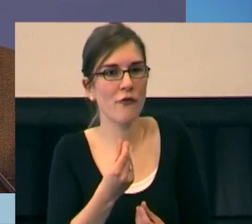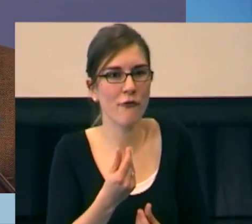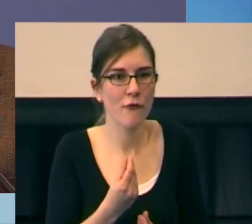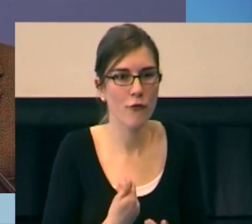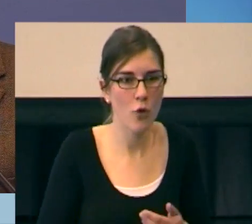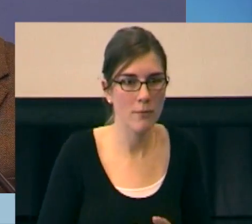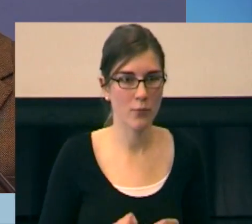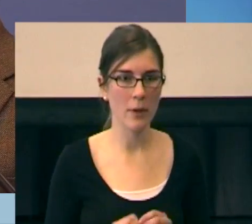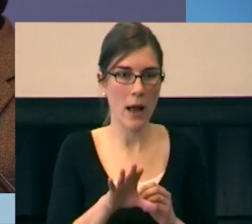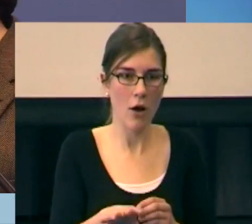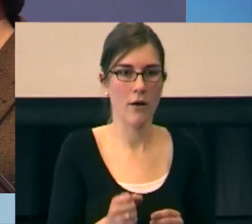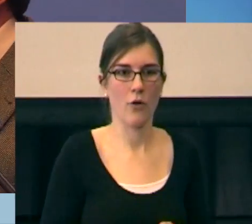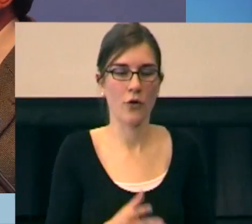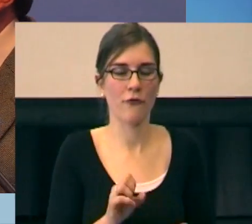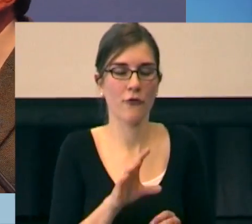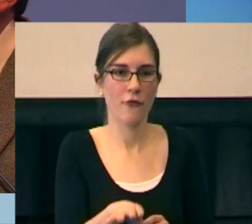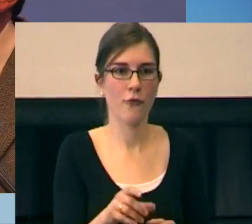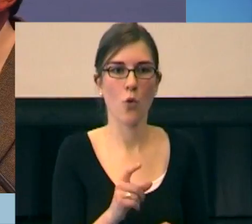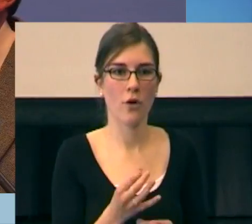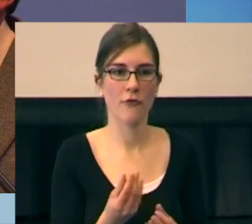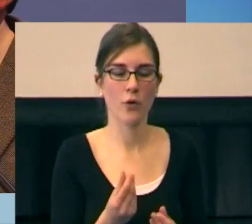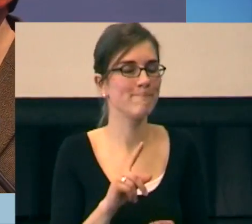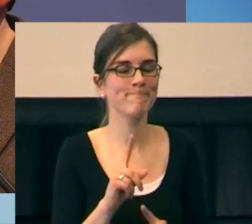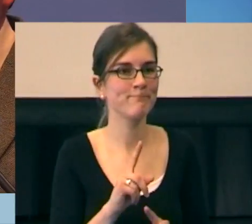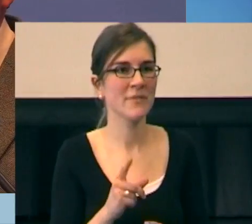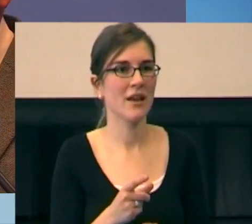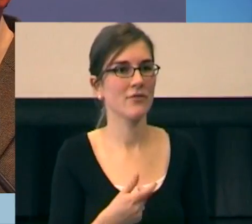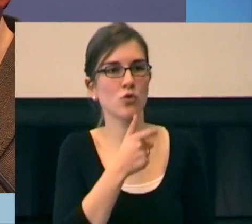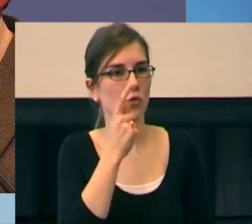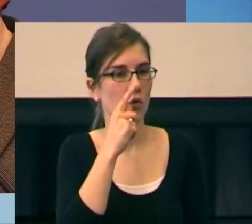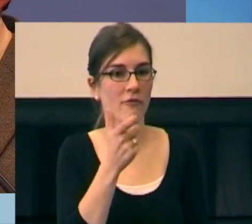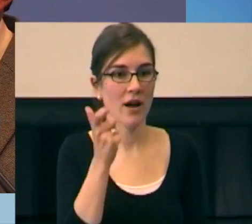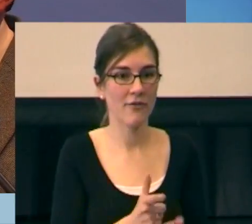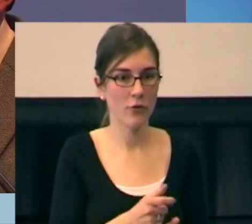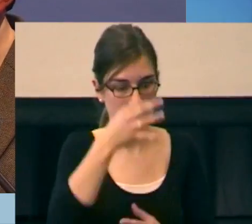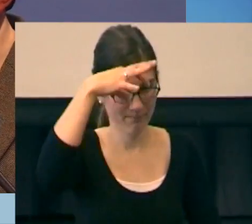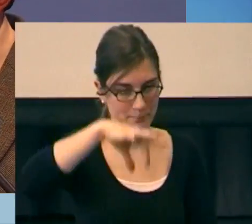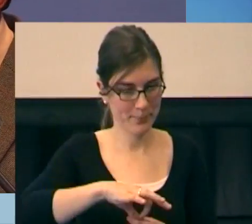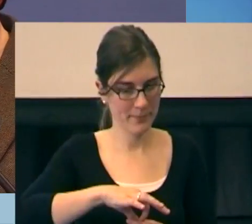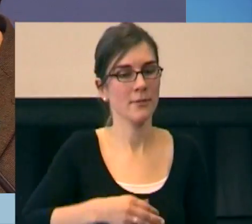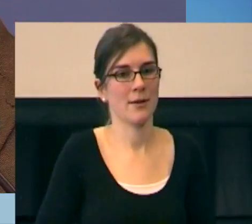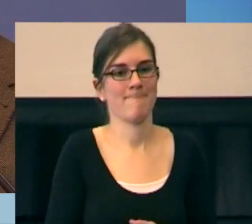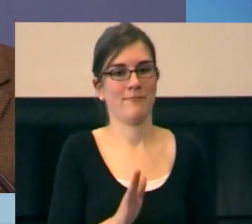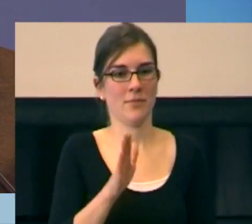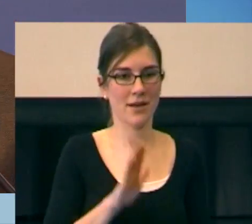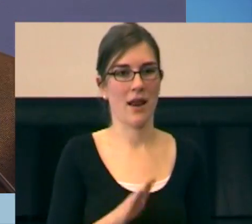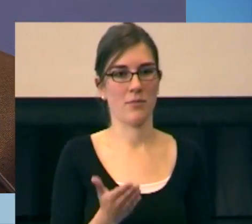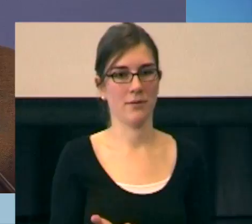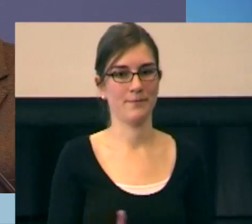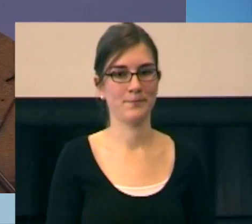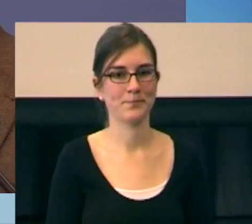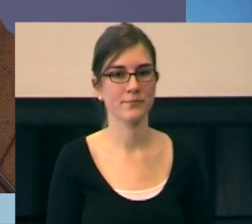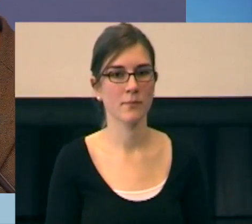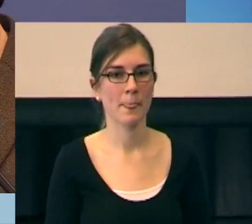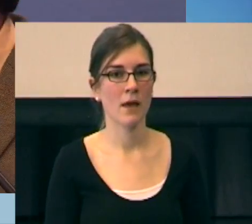für das Orgasmusgefühl, sondern sie sind dafür verantwortlich, dass überhaupt eine Gliedsteife kommt. Und sie